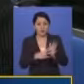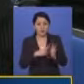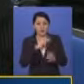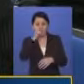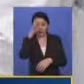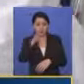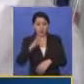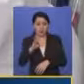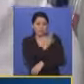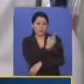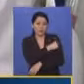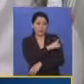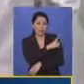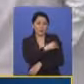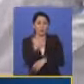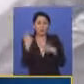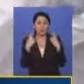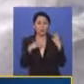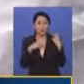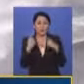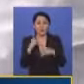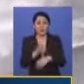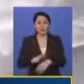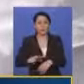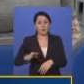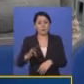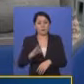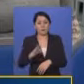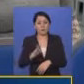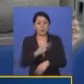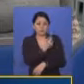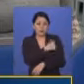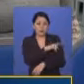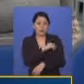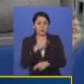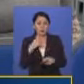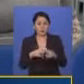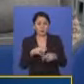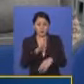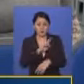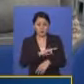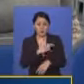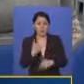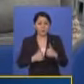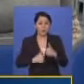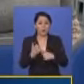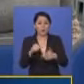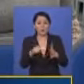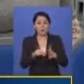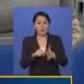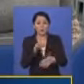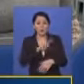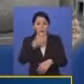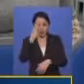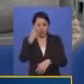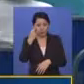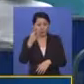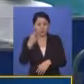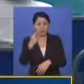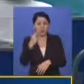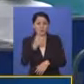Қазақстан медициналық колледжін тамамдап, облыстық ауруханаға мергер болып қызметке орналасады. Сайысқа қатысушының жұмыс тәжірибесі